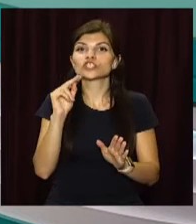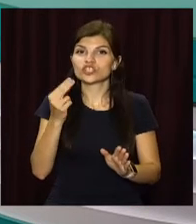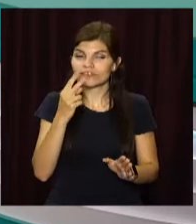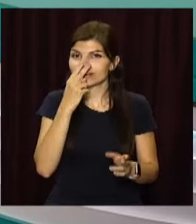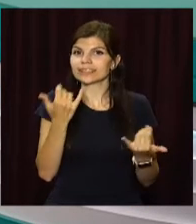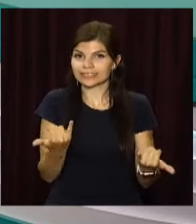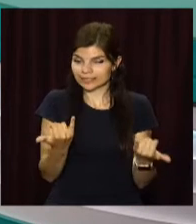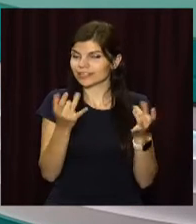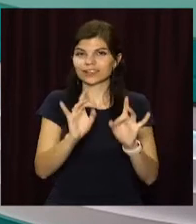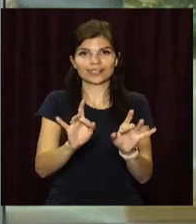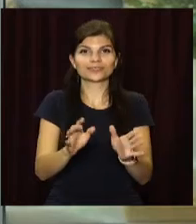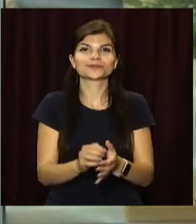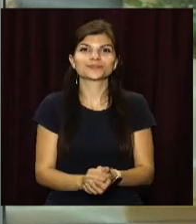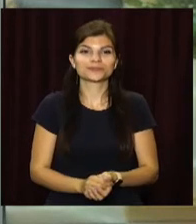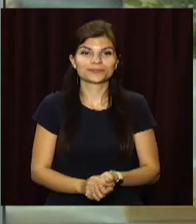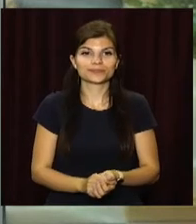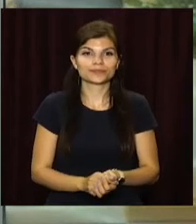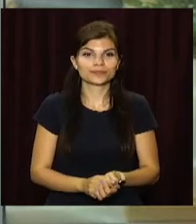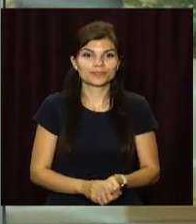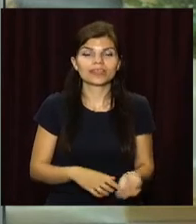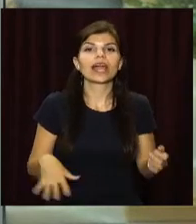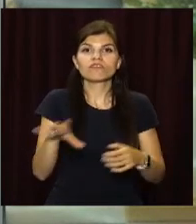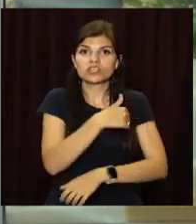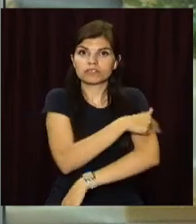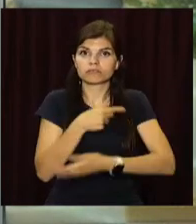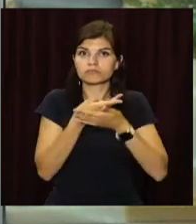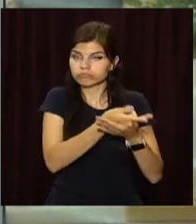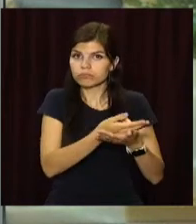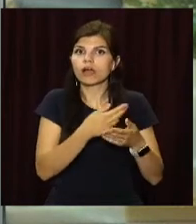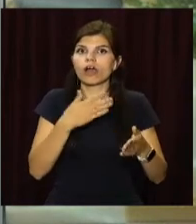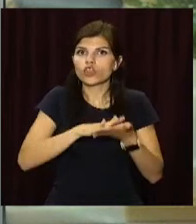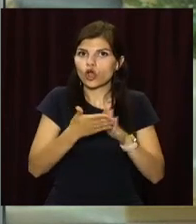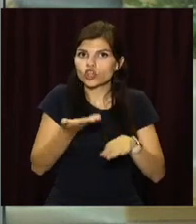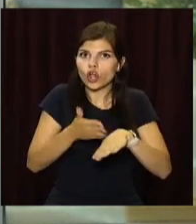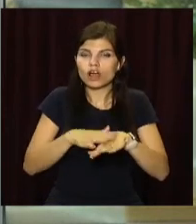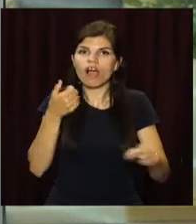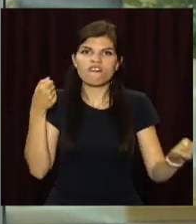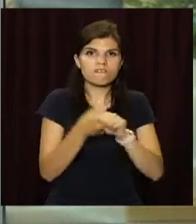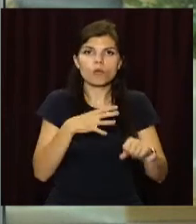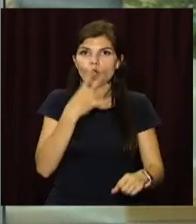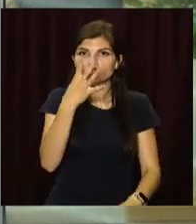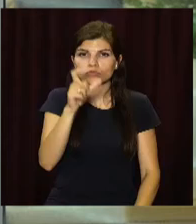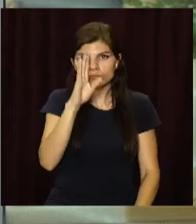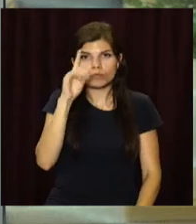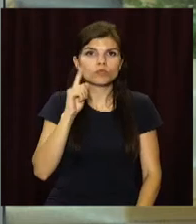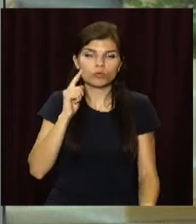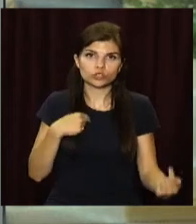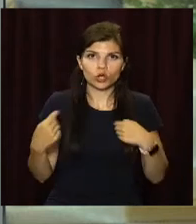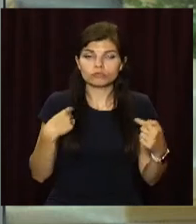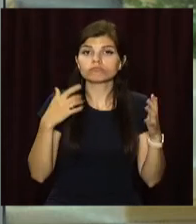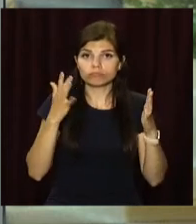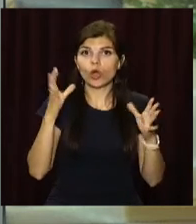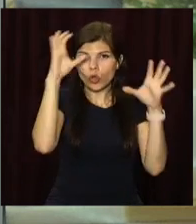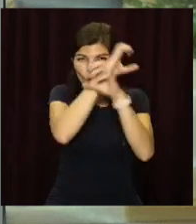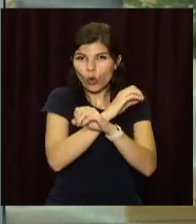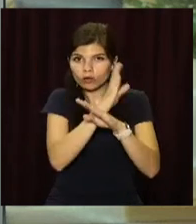четверга дивіться просто зараз. Всі в лікарнях, стан тяжкий. Аварія, в якій постраждали четверо юнаків, сталася сьогодні о пів